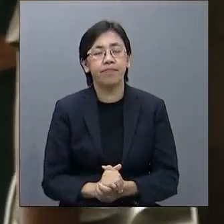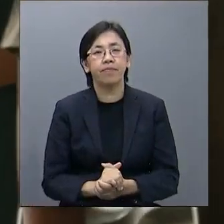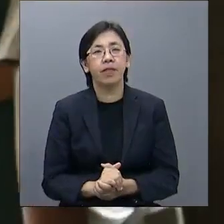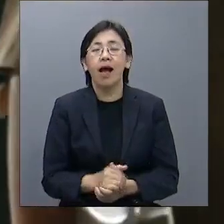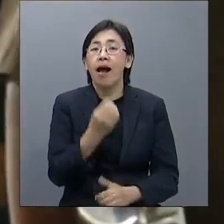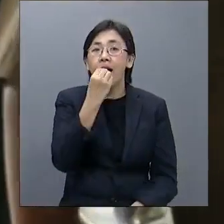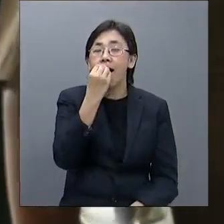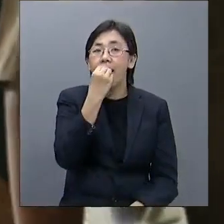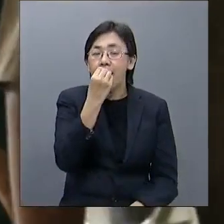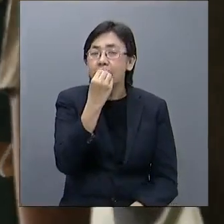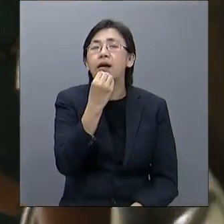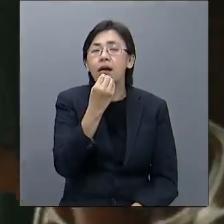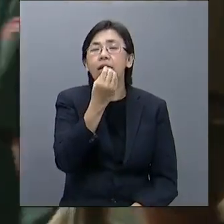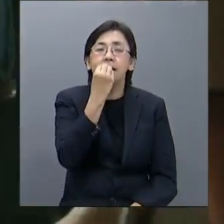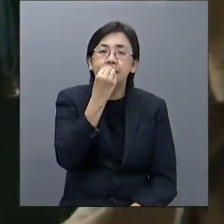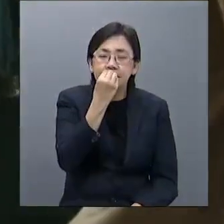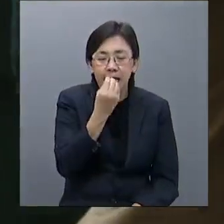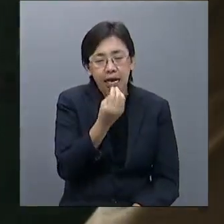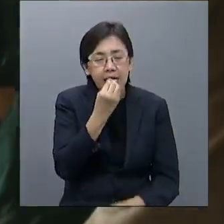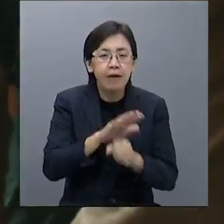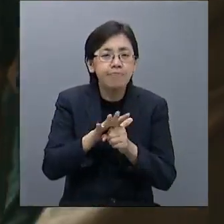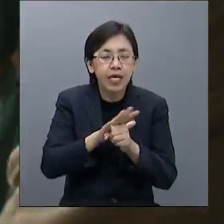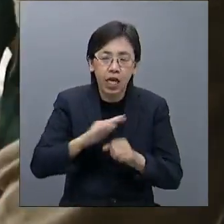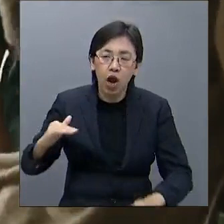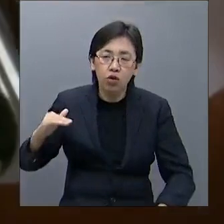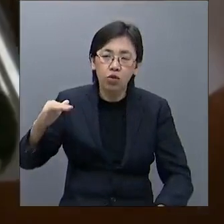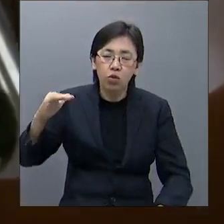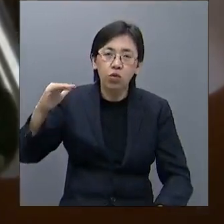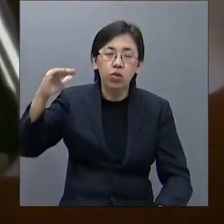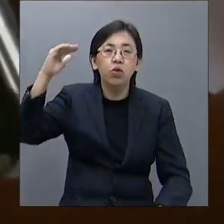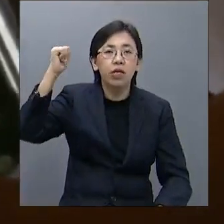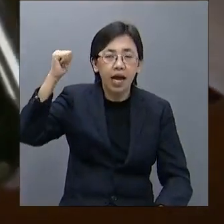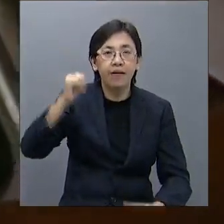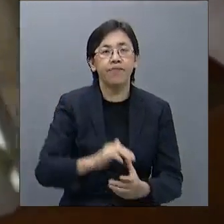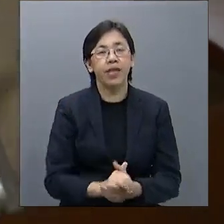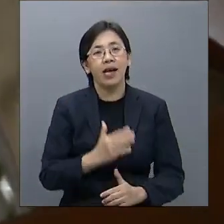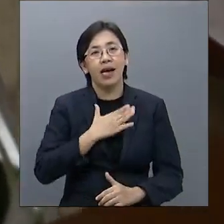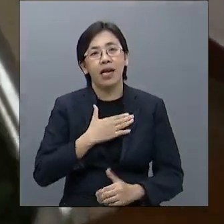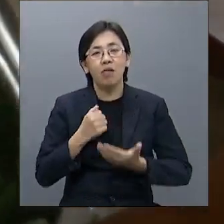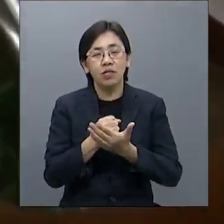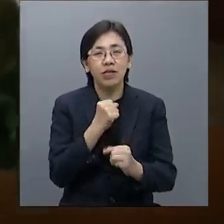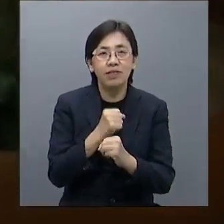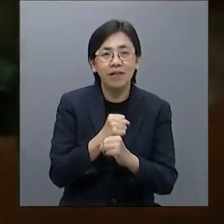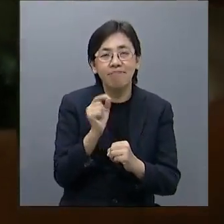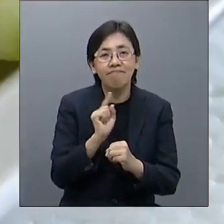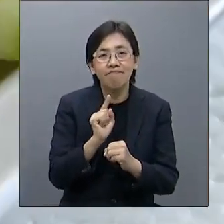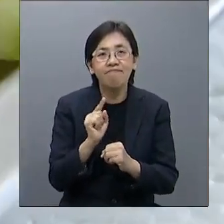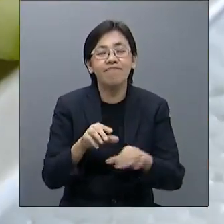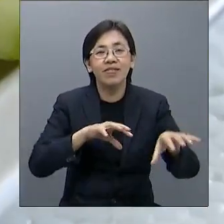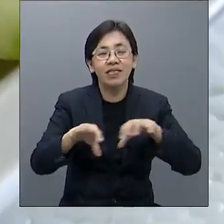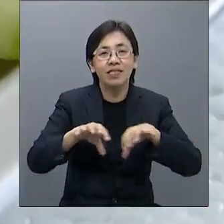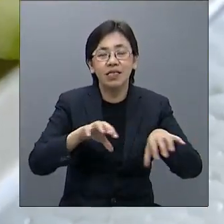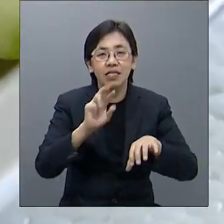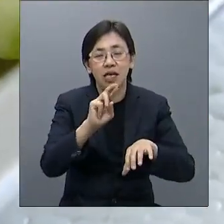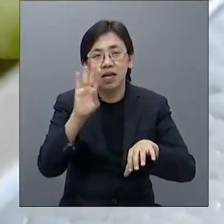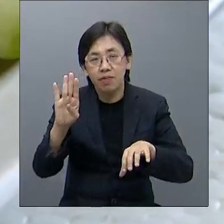ารในปริมาณที่เพียงพอต่อการเจริญเติบโตตามวัยของเขานะฮะก็เราเลยต้องเข้ามาทำงานนะครับไม่ว่าจะจัดระบบ